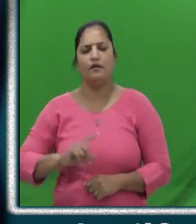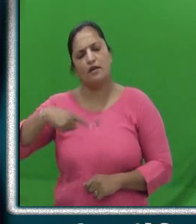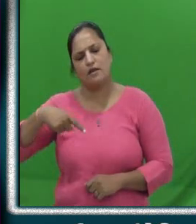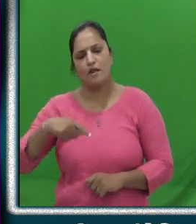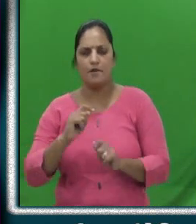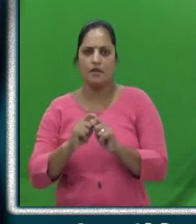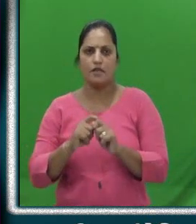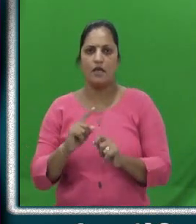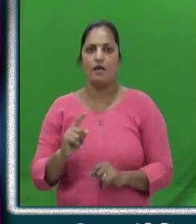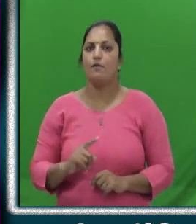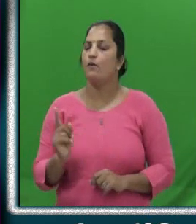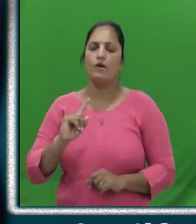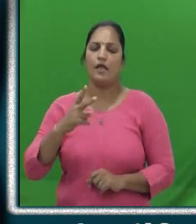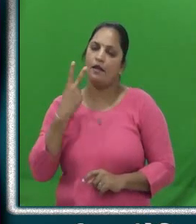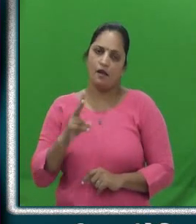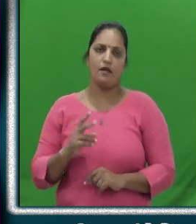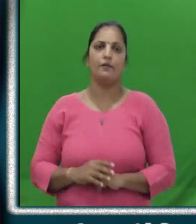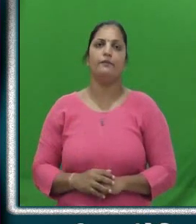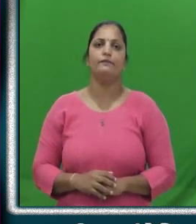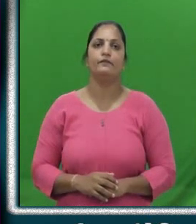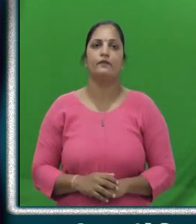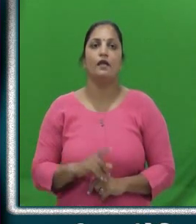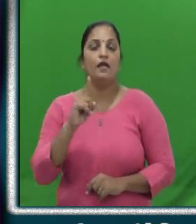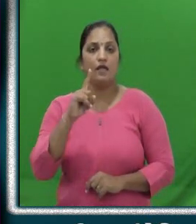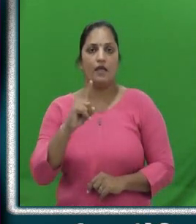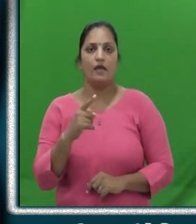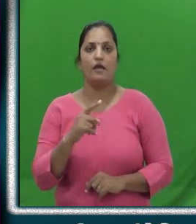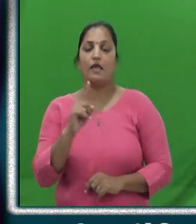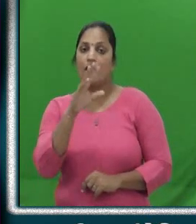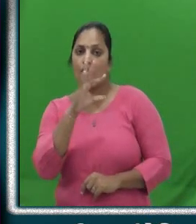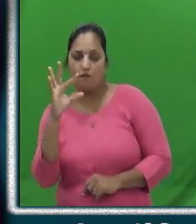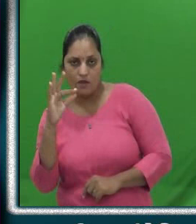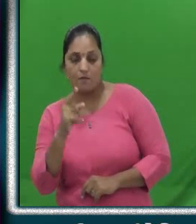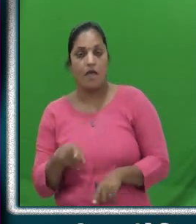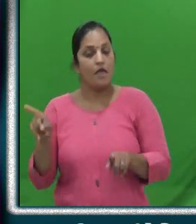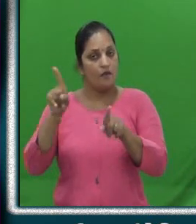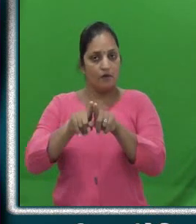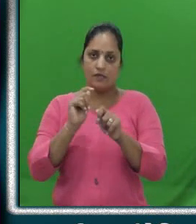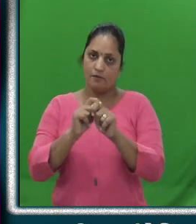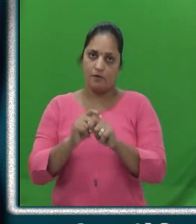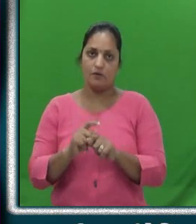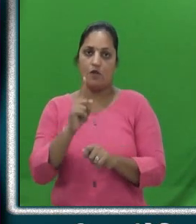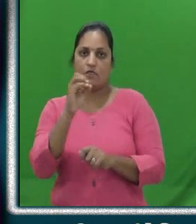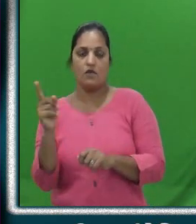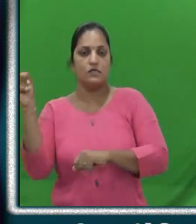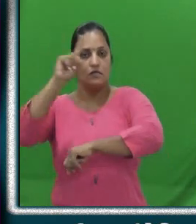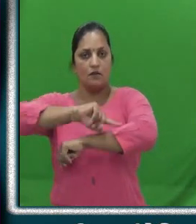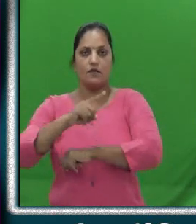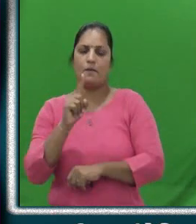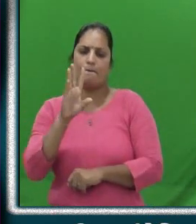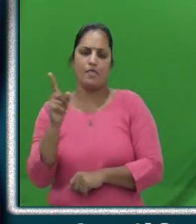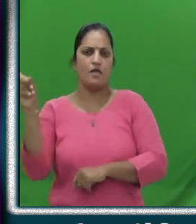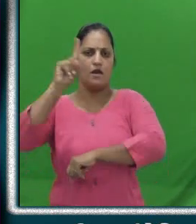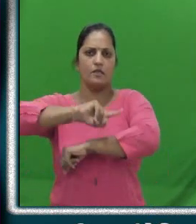દરરોજ થતી ક્રિયાને જ નિયમિત કહેવાય એવું નહીં. તમે એક ક્રિયા અઠવાડિયામાં એક વાર કરતા હોય,